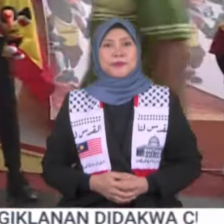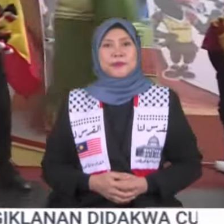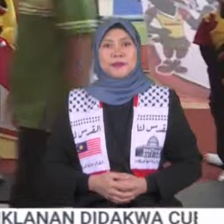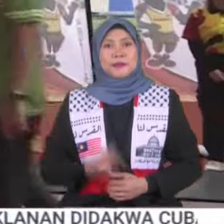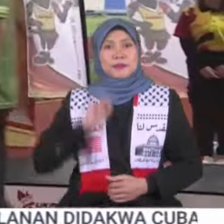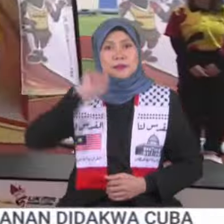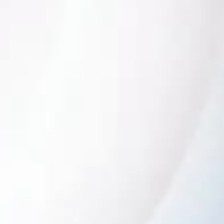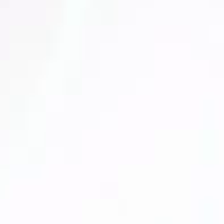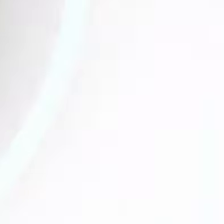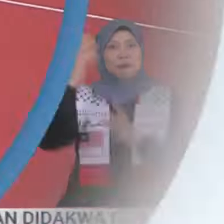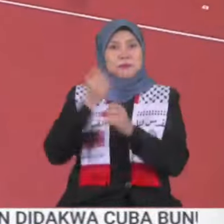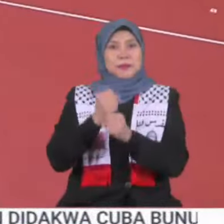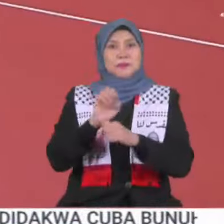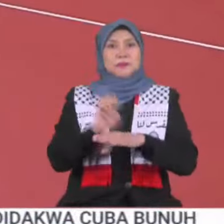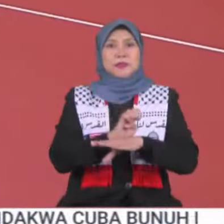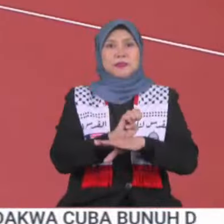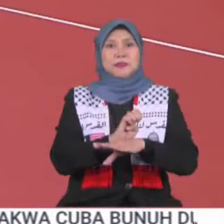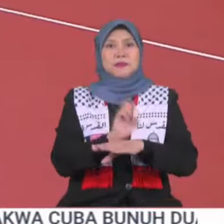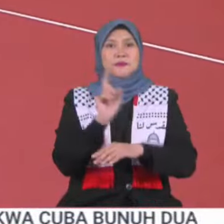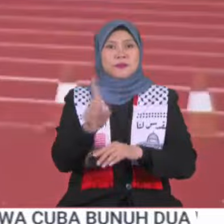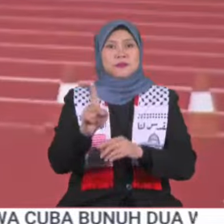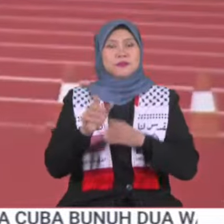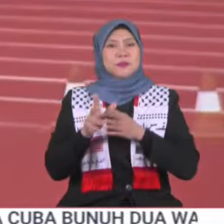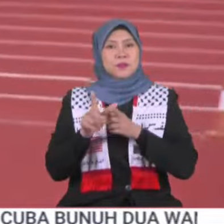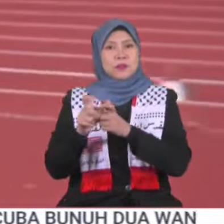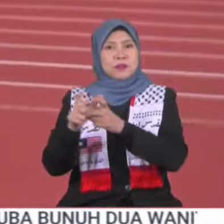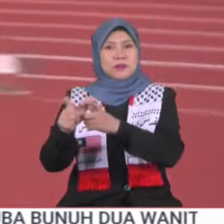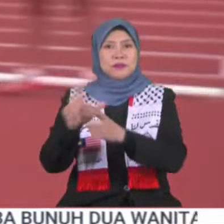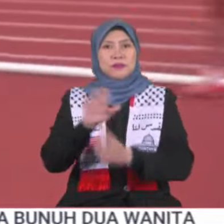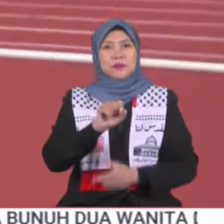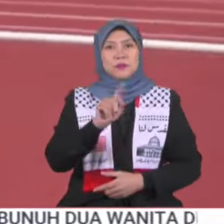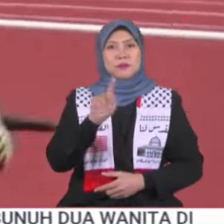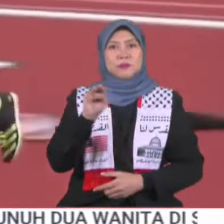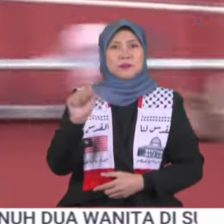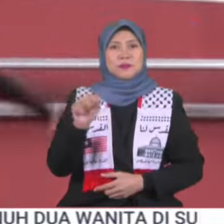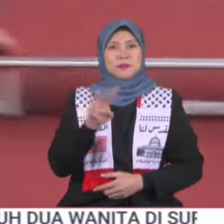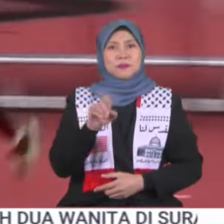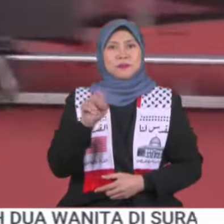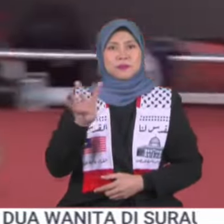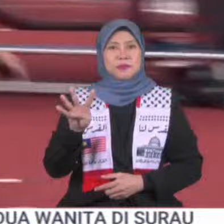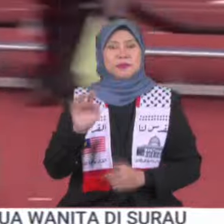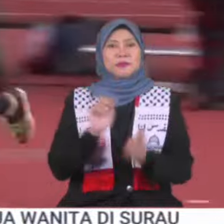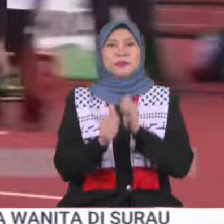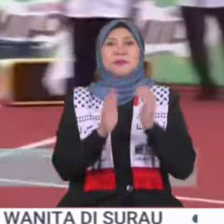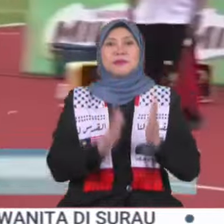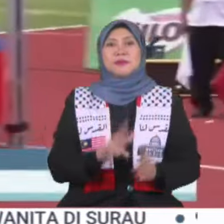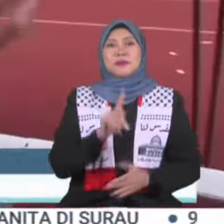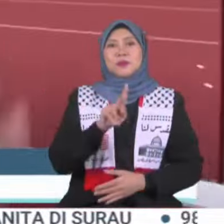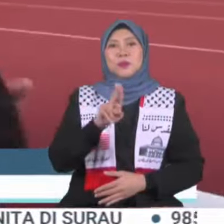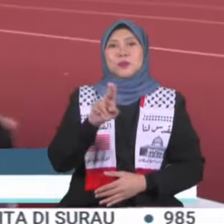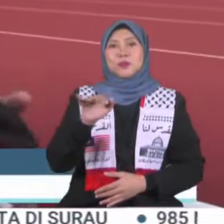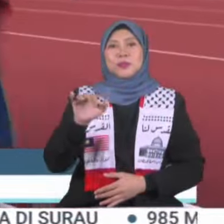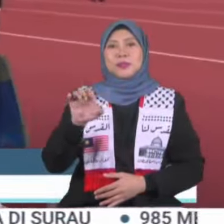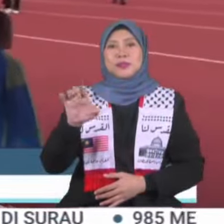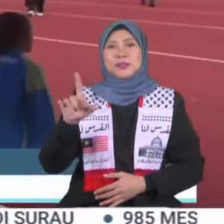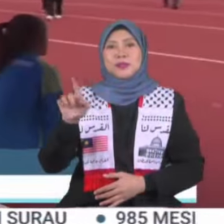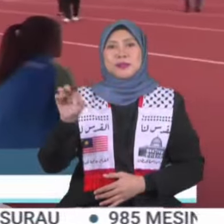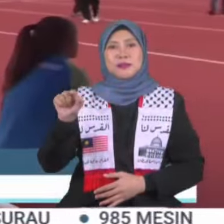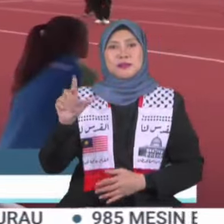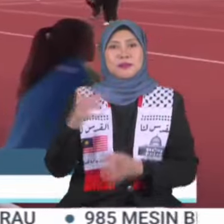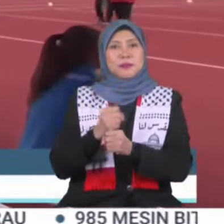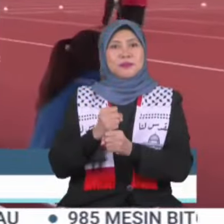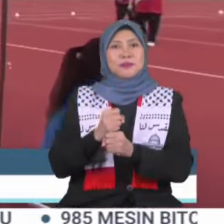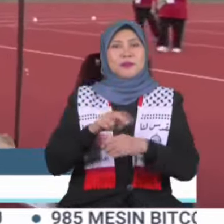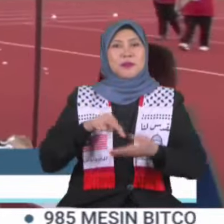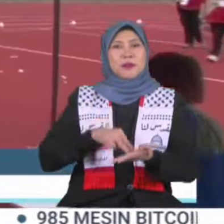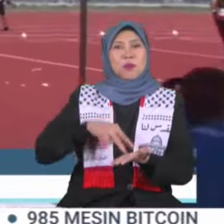Sementara itu, Sabah memperoleh emas pertama olahraga Sukma 2024 menerusi atlet Ku Yi Aling yang mengungguli